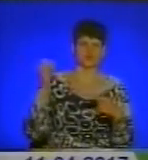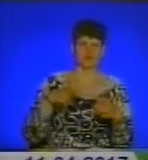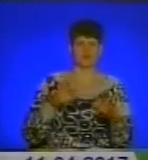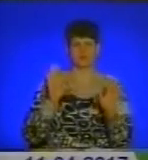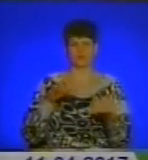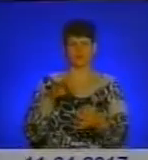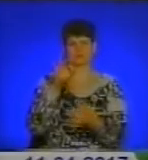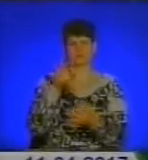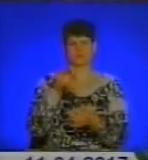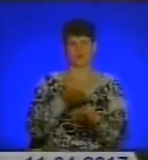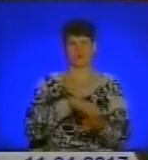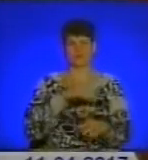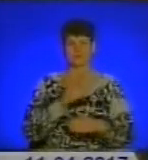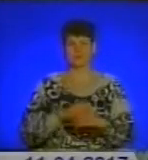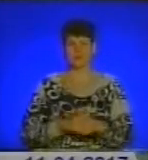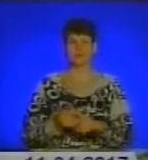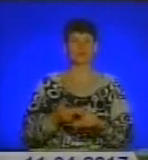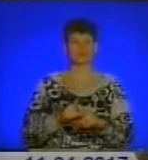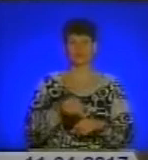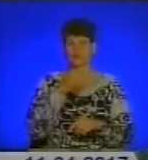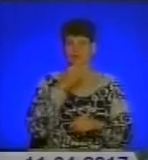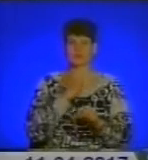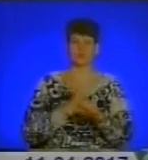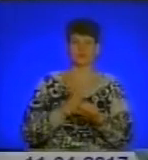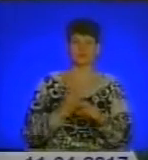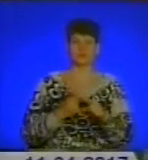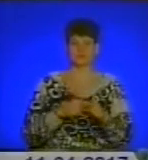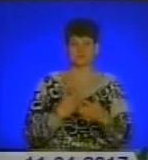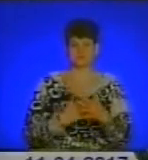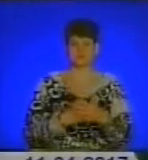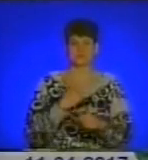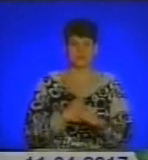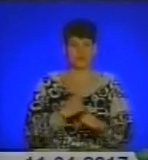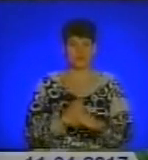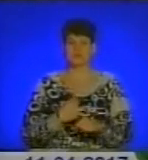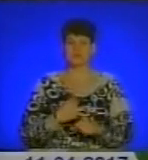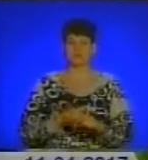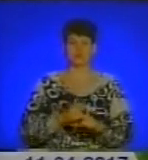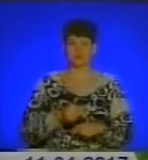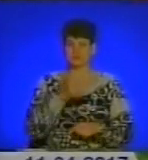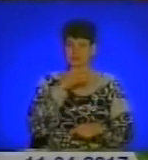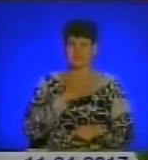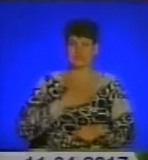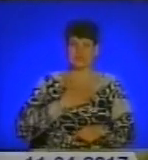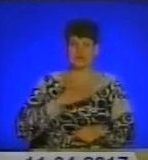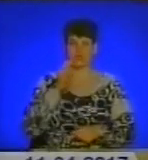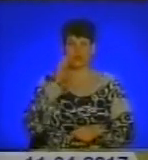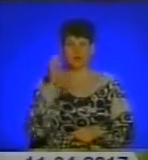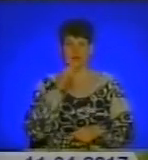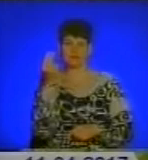тоді довго. Мені дуже подобається працювати в такому стилі, мені дуже подобаються наші українські такі